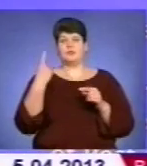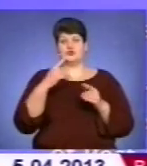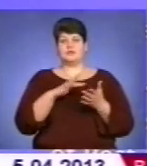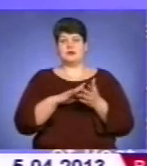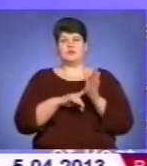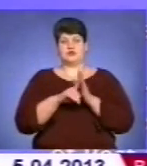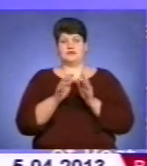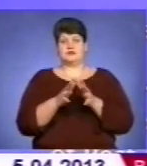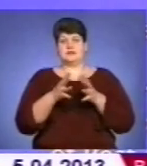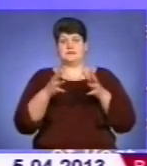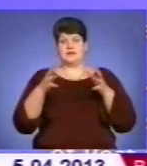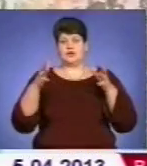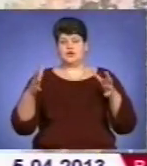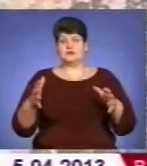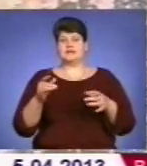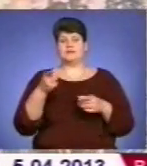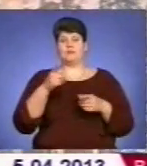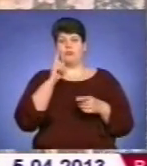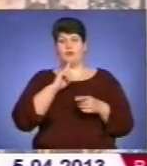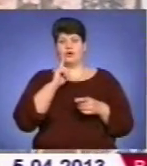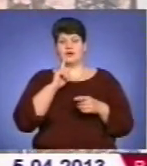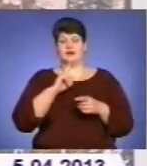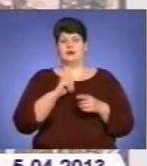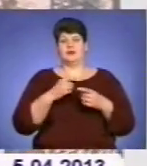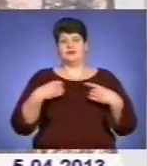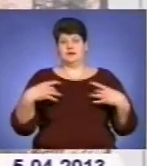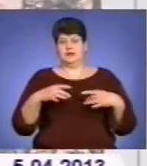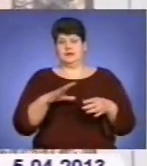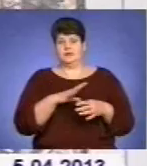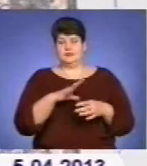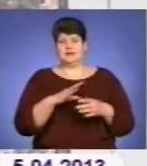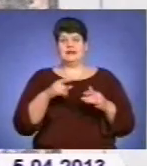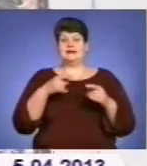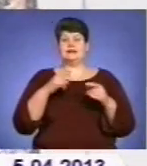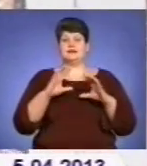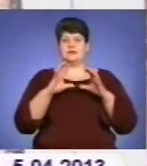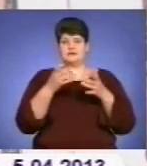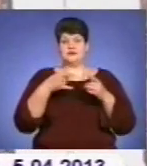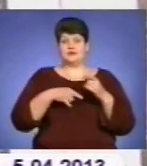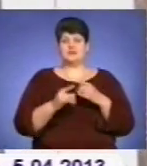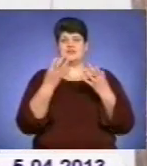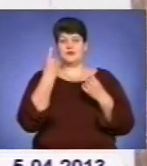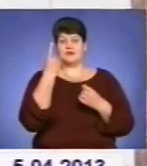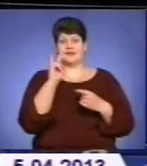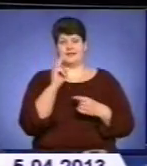До слова, поки тривали урочистості, у пологовому відділенні на світ з'явилося ще одне дитя.